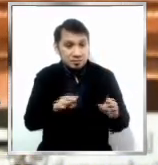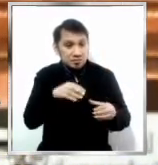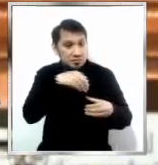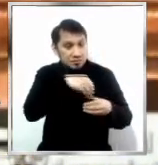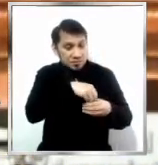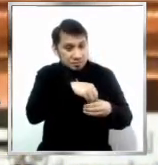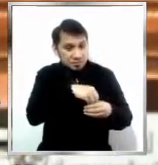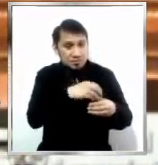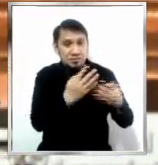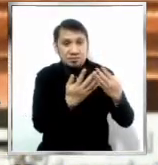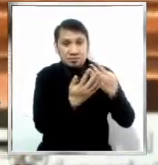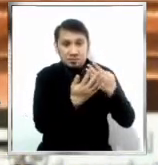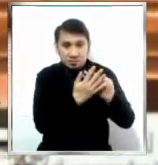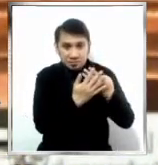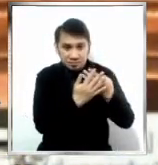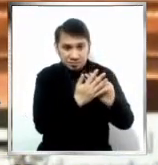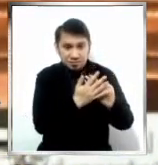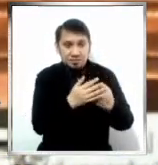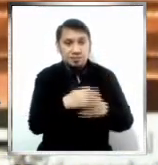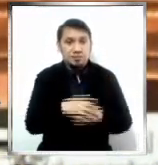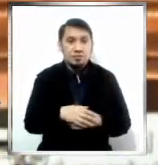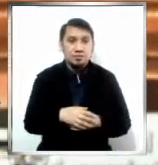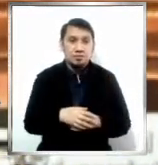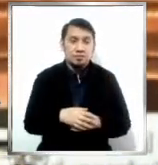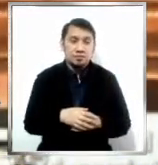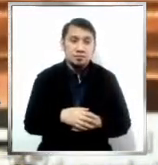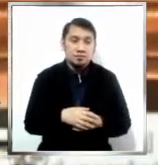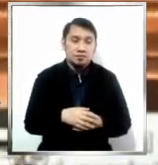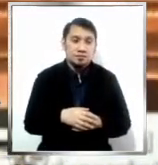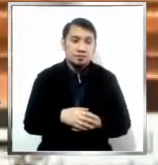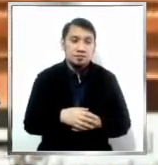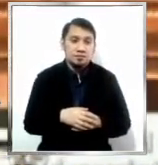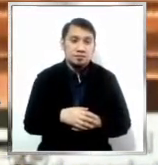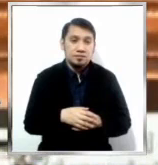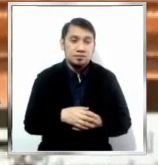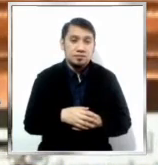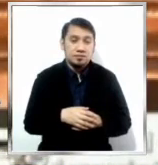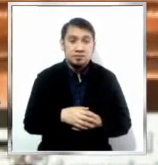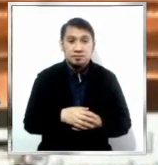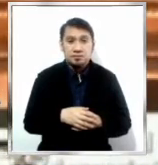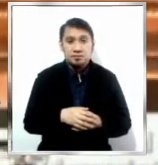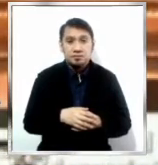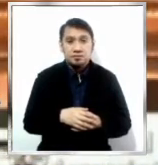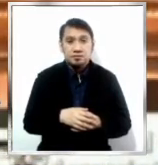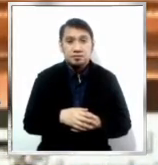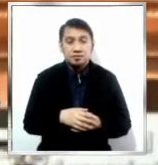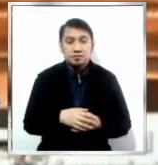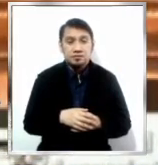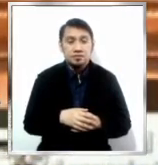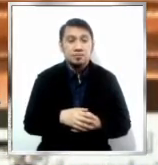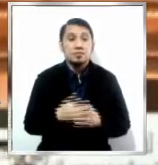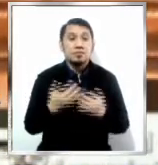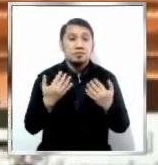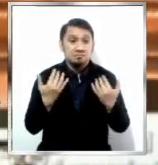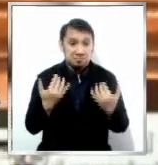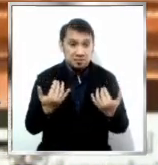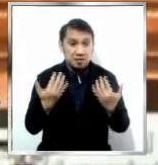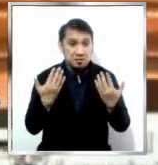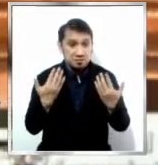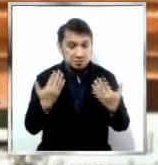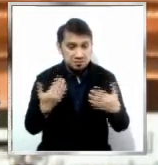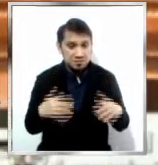prison, detenado for the hearing. na yung nasintensyahan na siya, napunta na siya